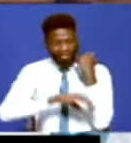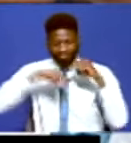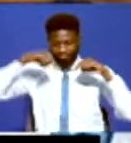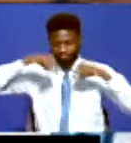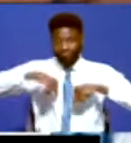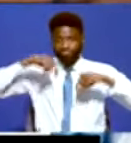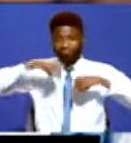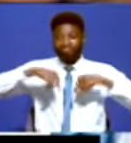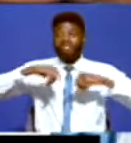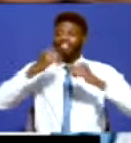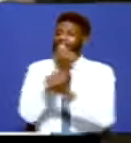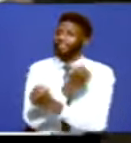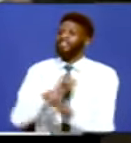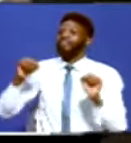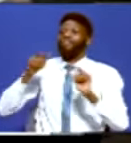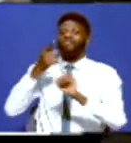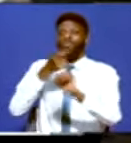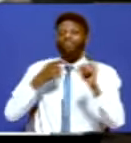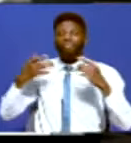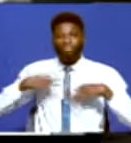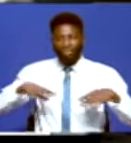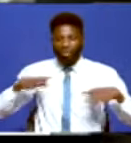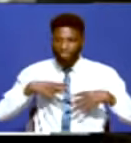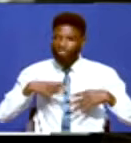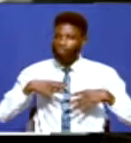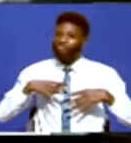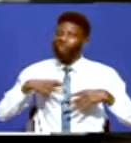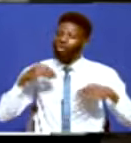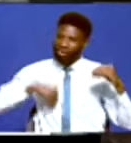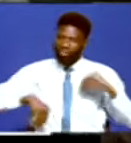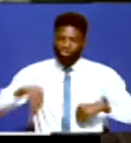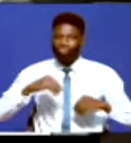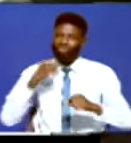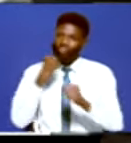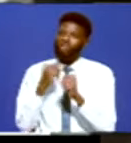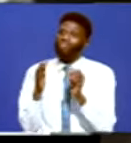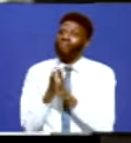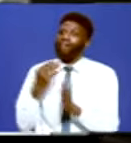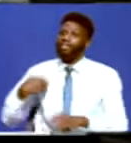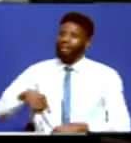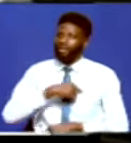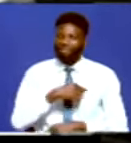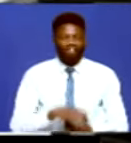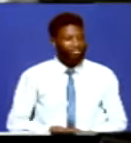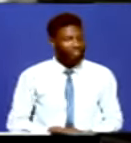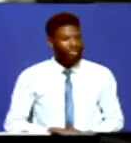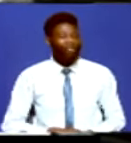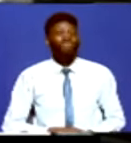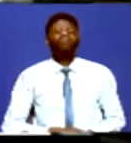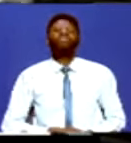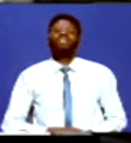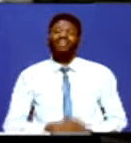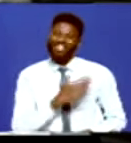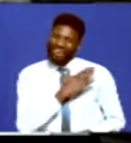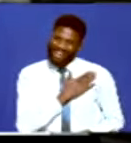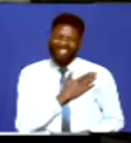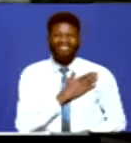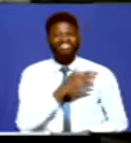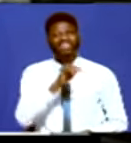wafisadi. Ajunge NASA. Because the body is dead. The person called NASA is dead. We're only waiting